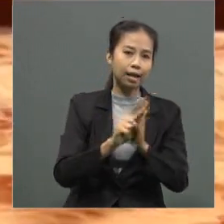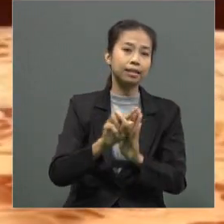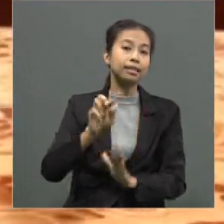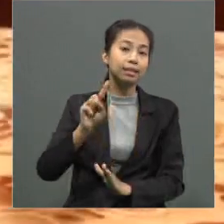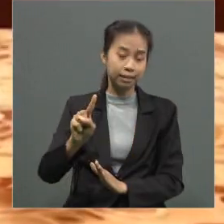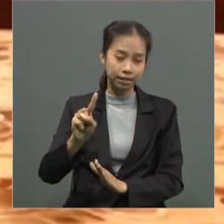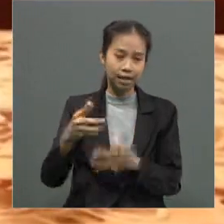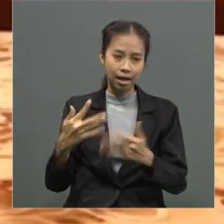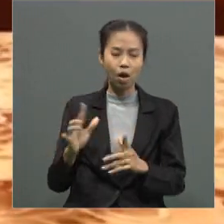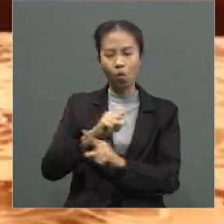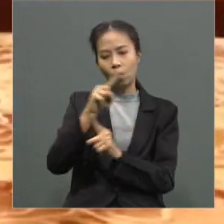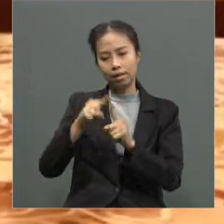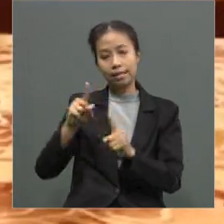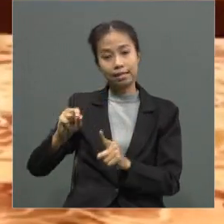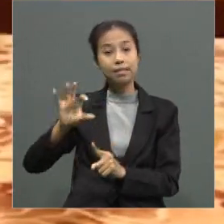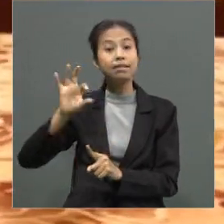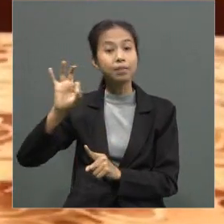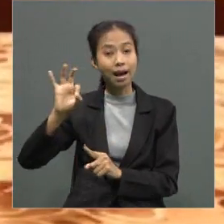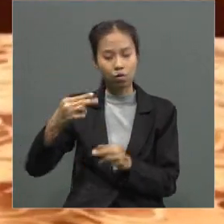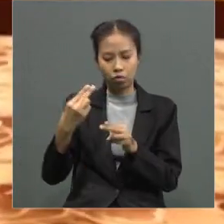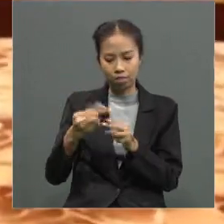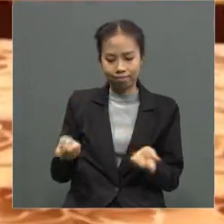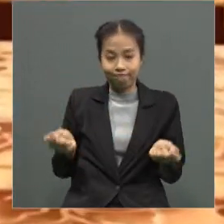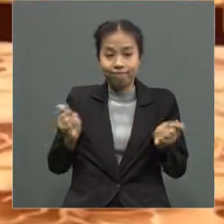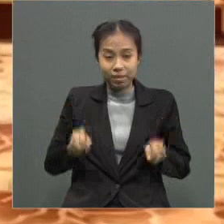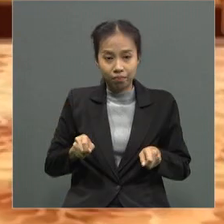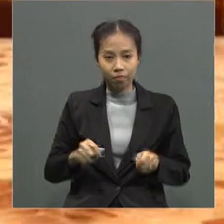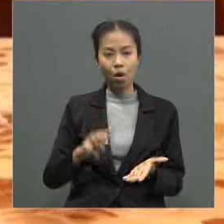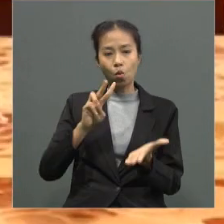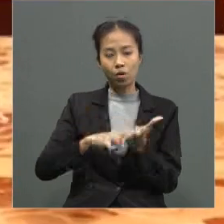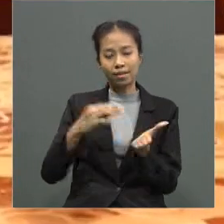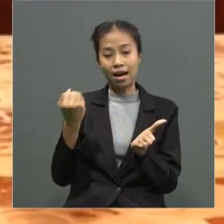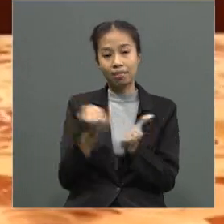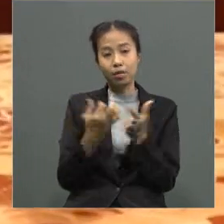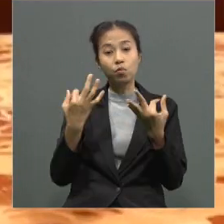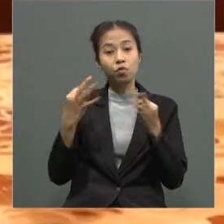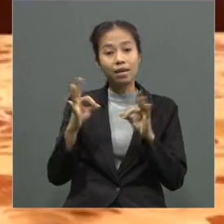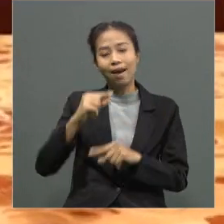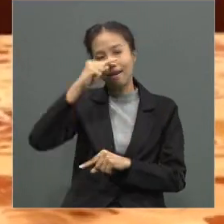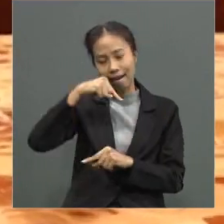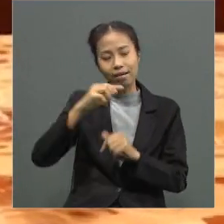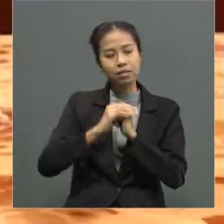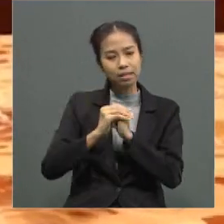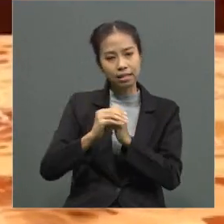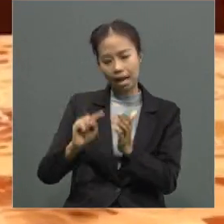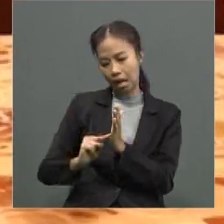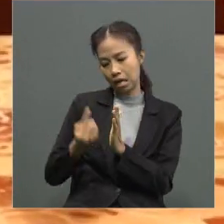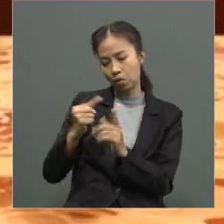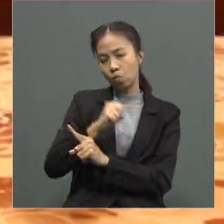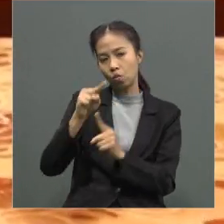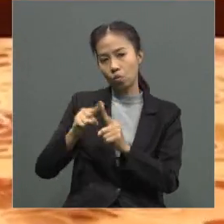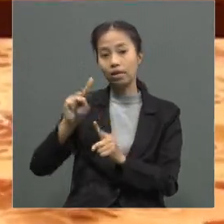มกราคมครับลงนามยกเว้นวีซ่าไทยจีนซึ่งจะเริ่มบังคับใช้นะครับก็คือ 1มีนาคม